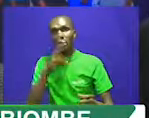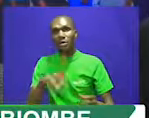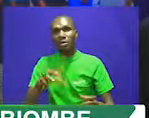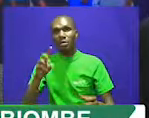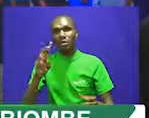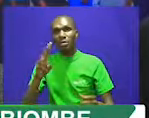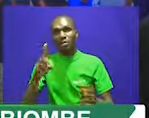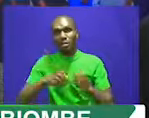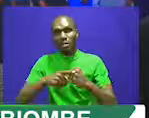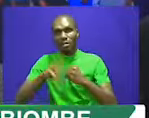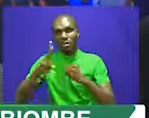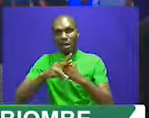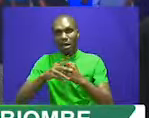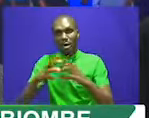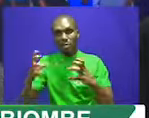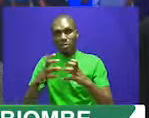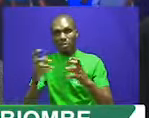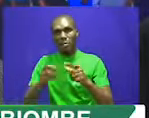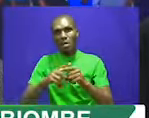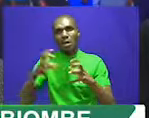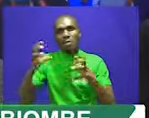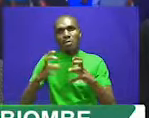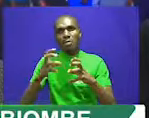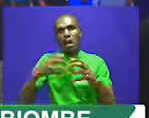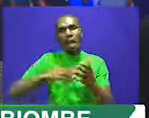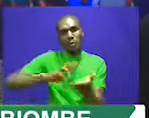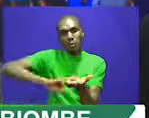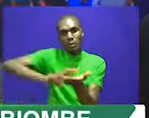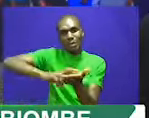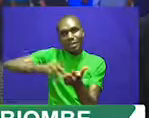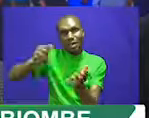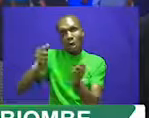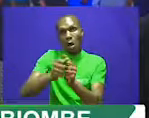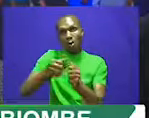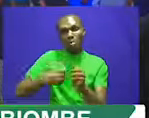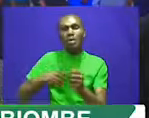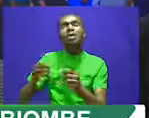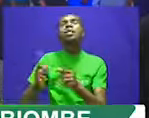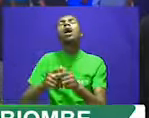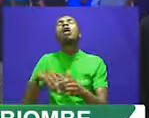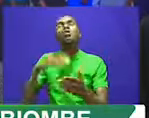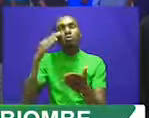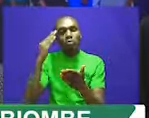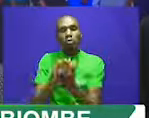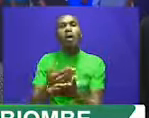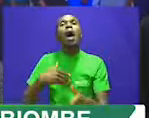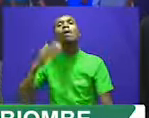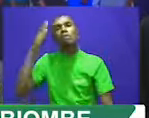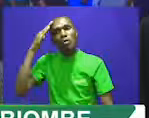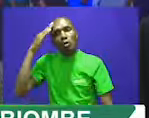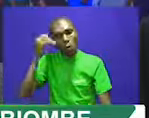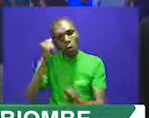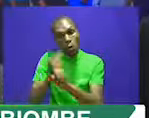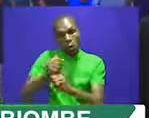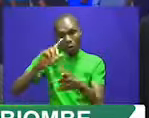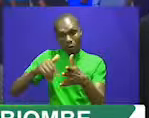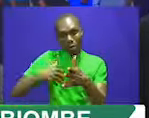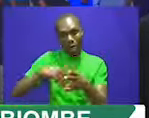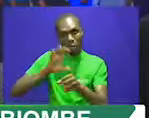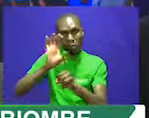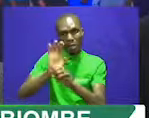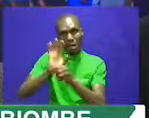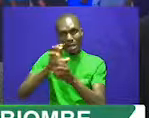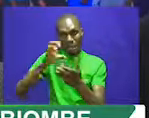1,269 groups. Ebyombe ibiyeli kiri na intu na ane tuwanyari kwa batu kwa manyangi biga kwa rantu wate ebyombe biye kanisa tuwanyari kwa batu kwa